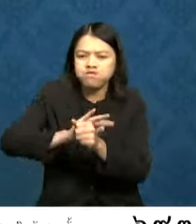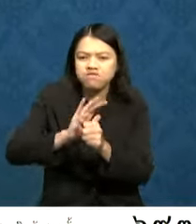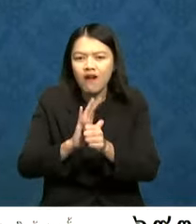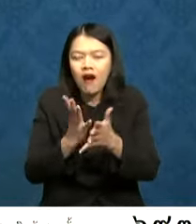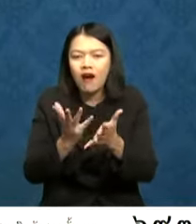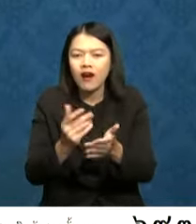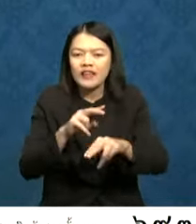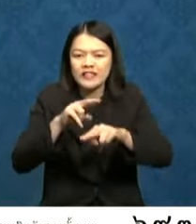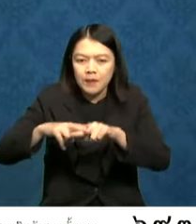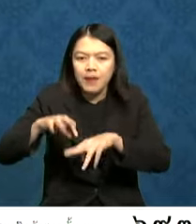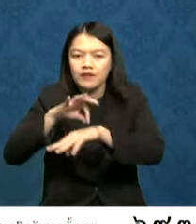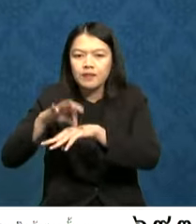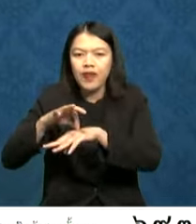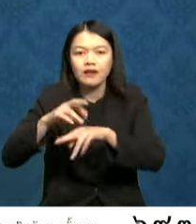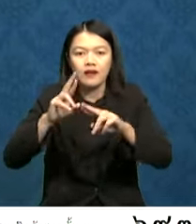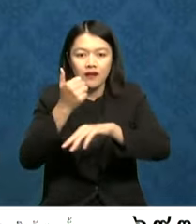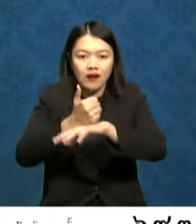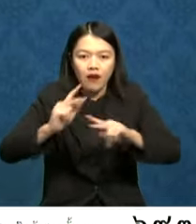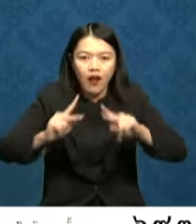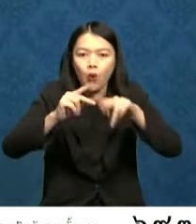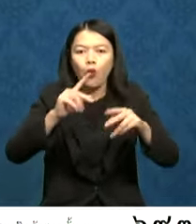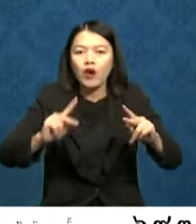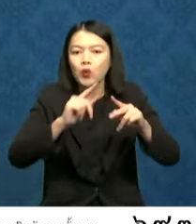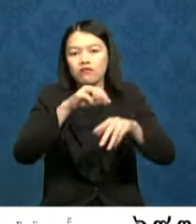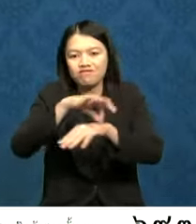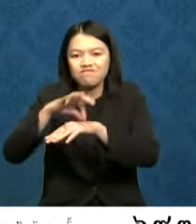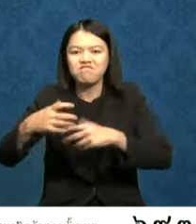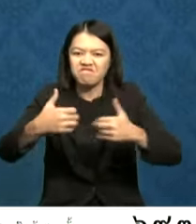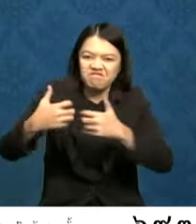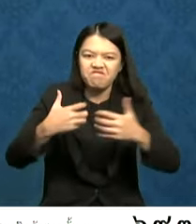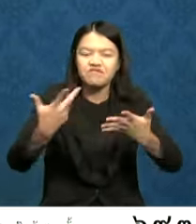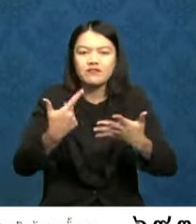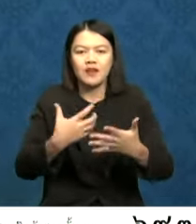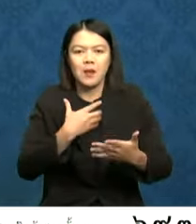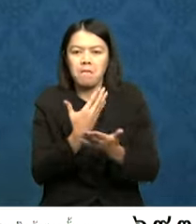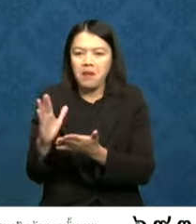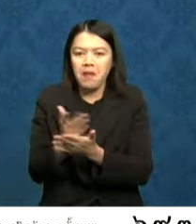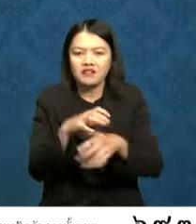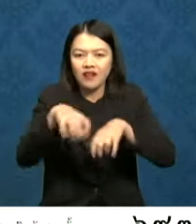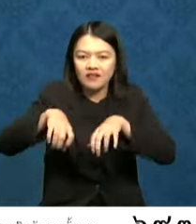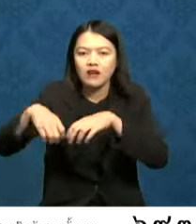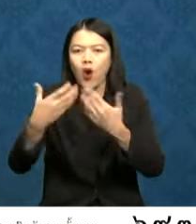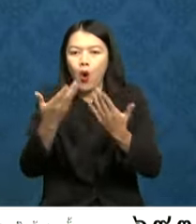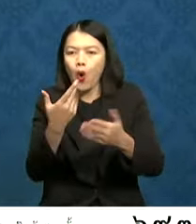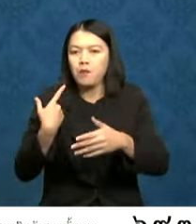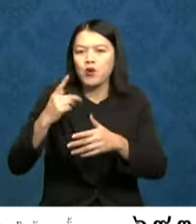ชิงเก้าอี้ตำแหน่งรัฐมนตรีในกระทรวงต่างๆแบ่งสรรกันตามระบบโควต้าเพื่อต่อรองผลประโยชน์ทางการ